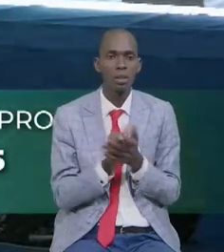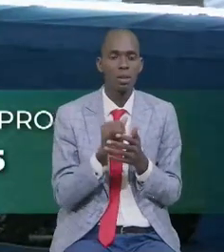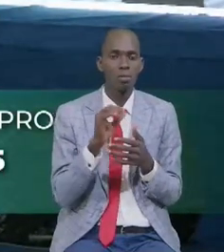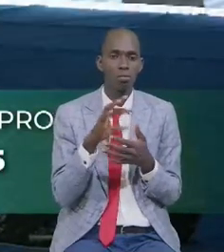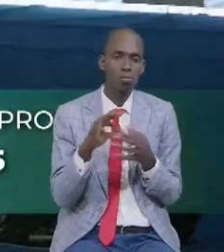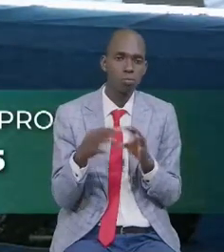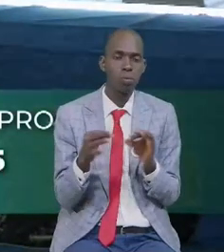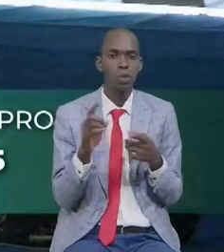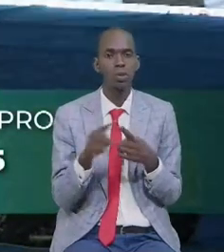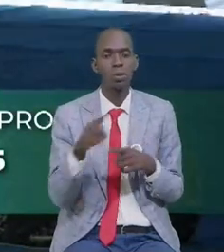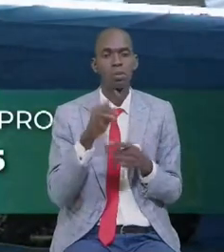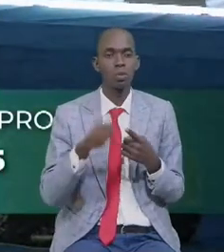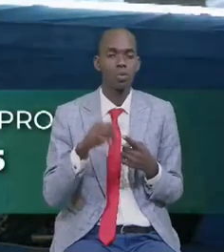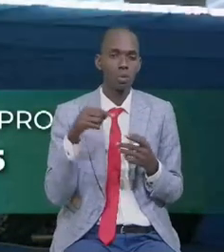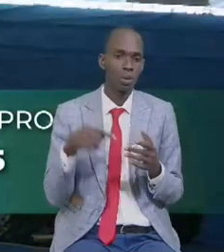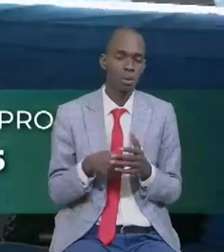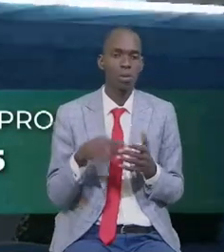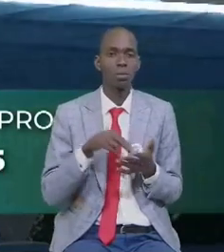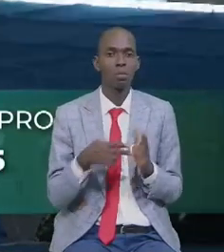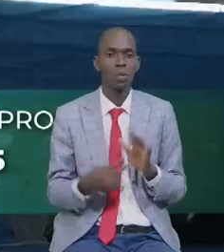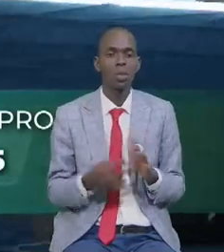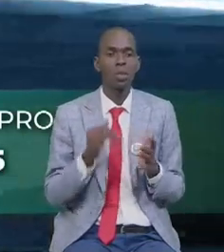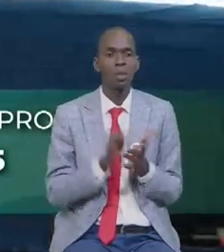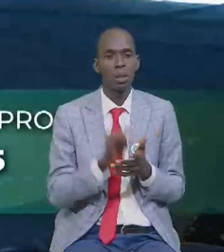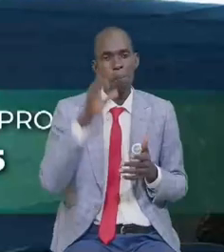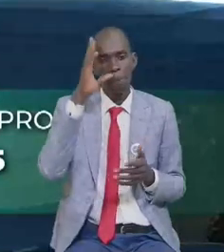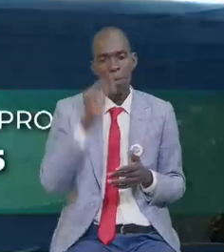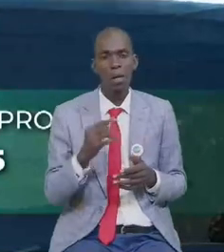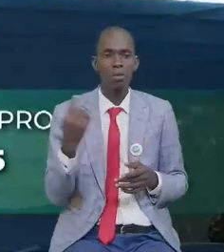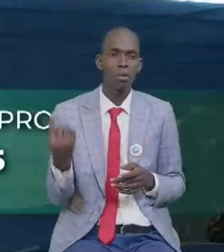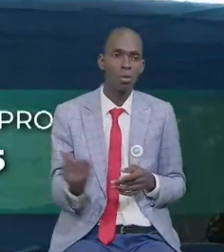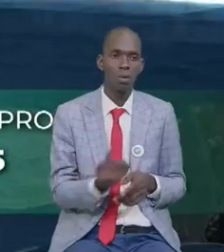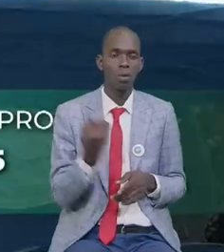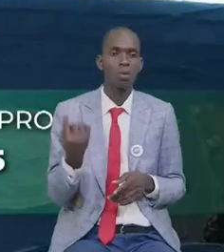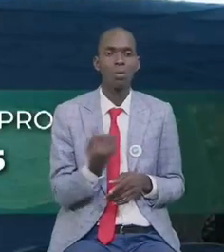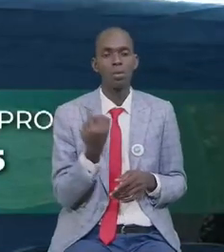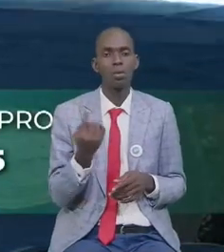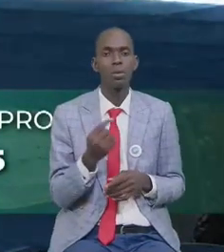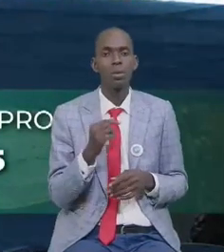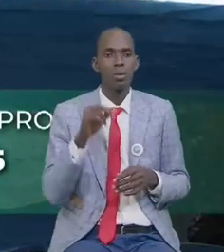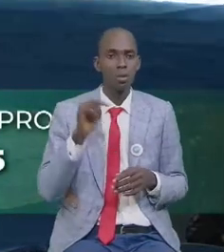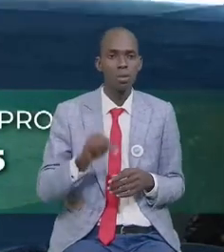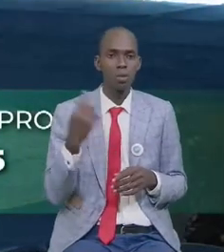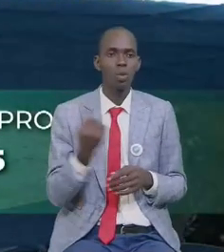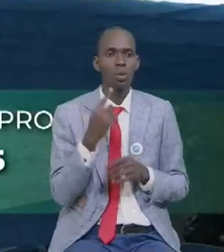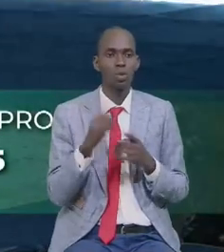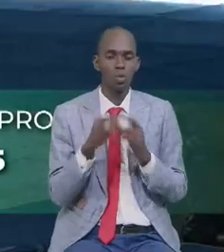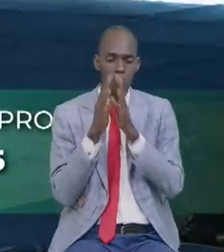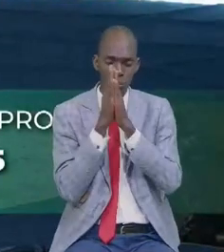Luc 18, Jésus leur adressa une parabole pour montrer qu'il faut toujours prier et ne point se relâcher.